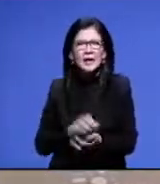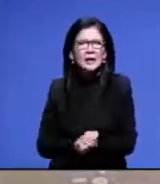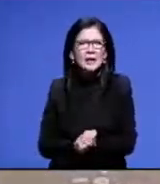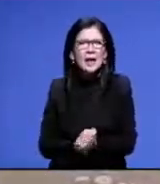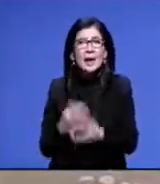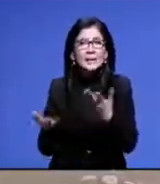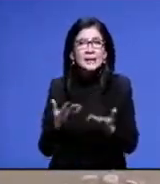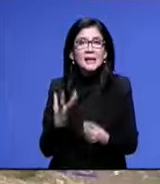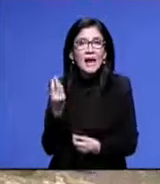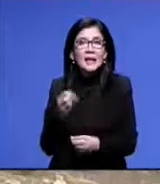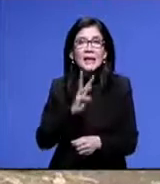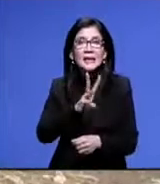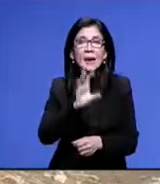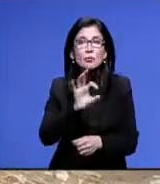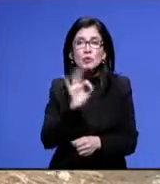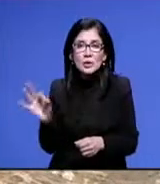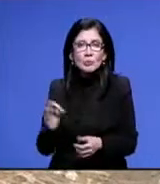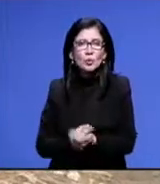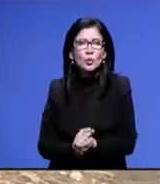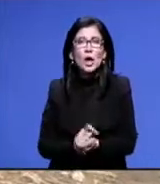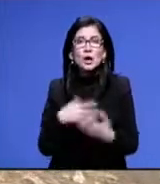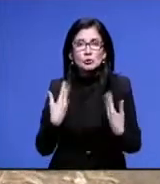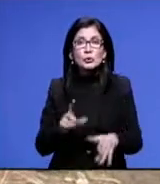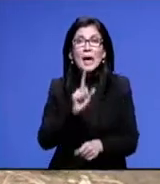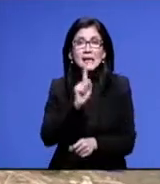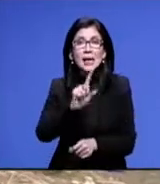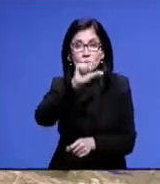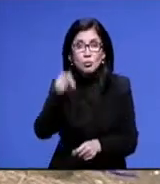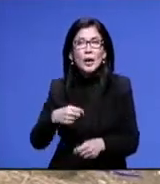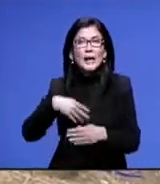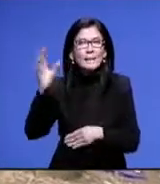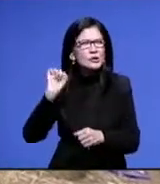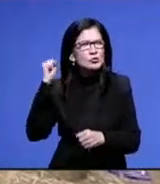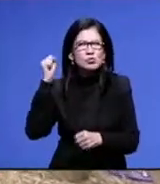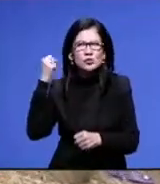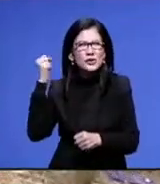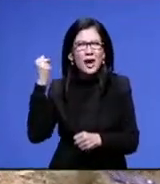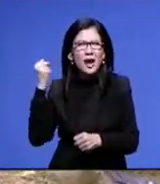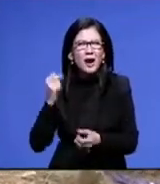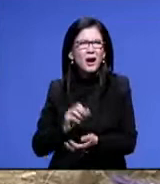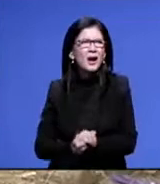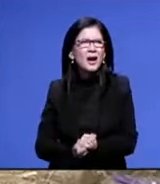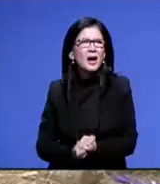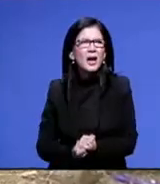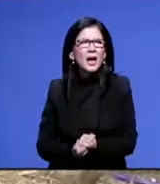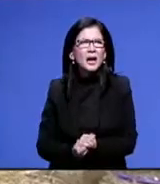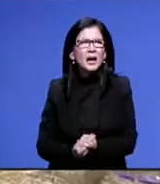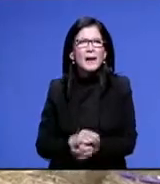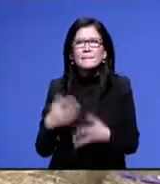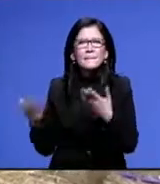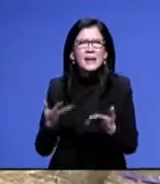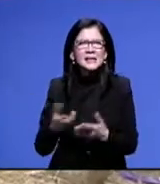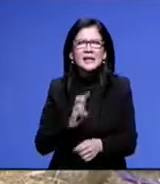kadang-kadang? 30, Pak. 30? Ada satu bulan lebih. Oh, sudah satu bulan susah? Iya. Kalau di pengecer biasa beli berapa? Kalau pengecer